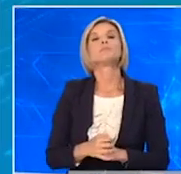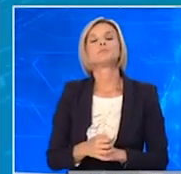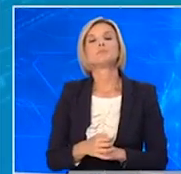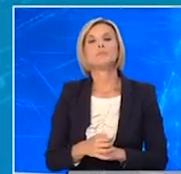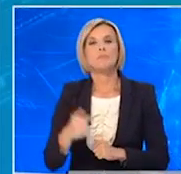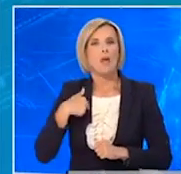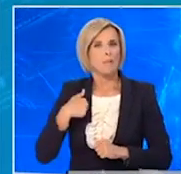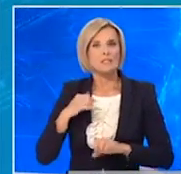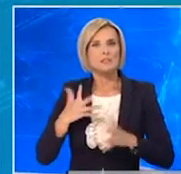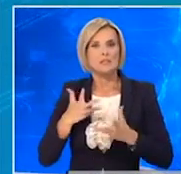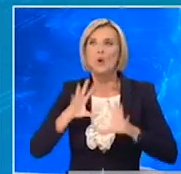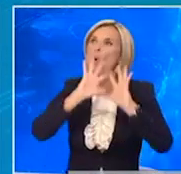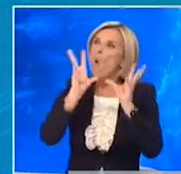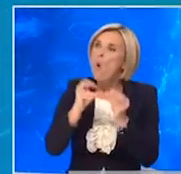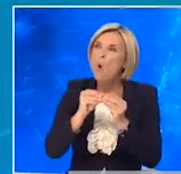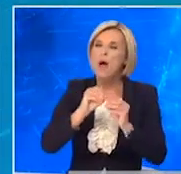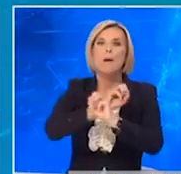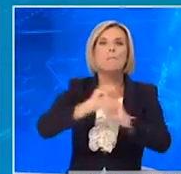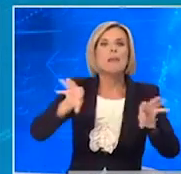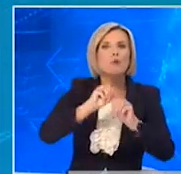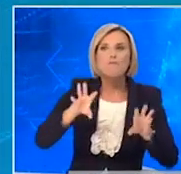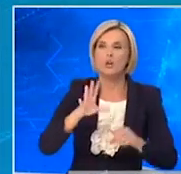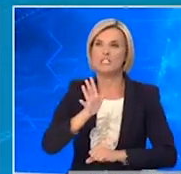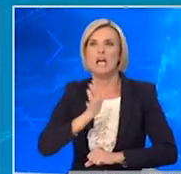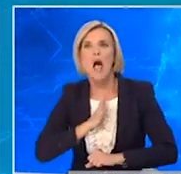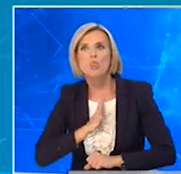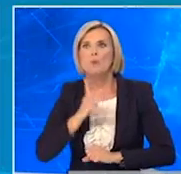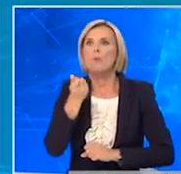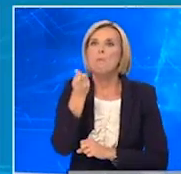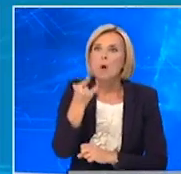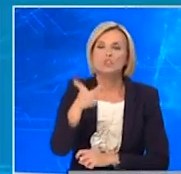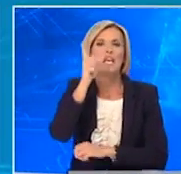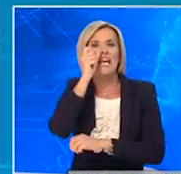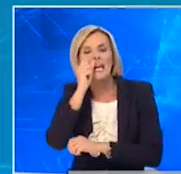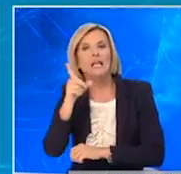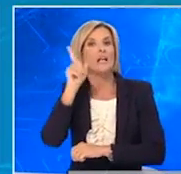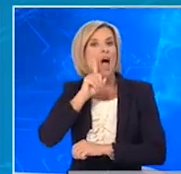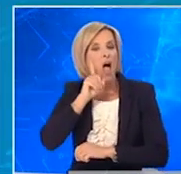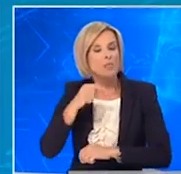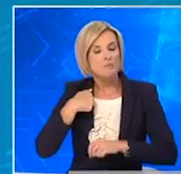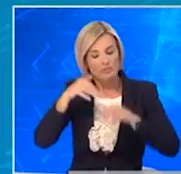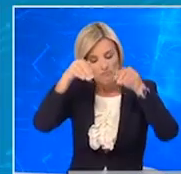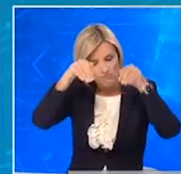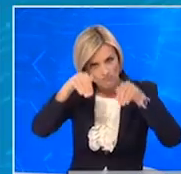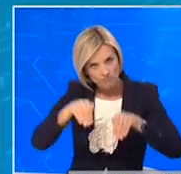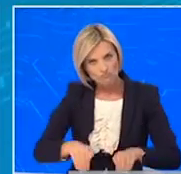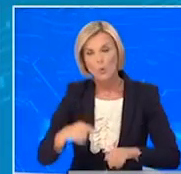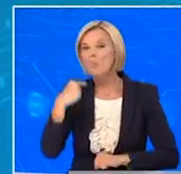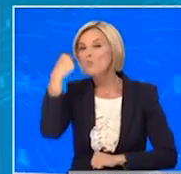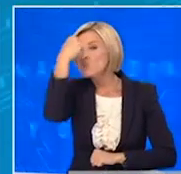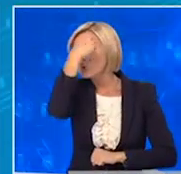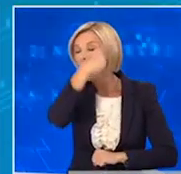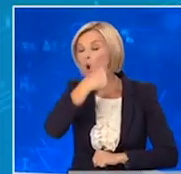που χρησιμοποιούνται προφανώς και είναι ανώνυμα και αθρηστικά, και υπάρχει ευλαβικός σεβασμός, επιτρέψτε μου να